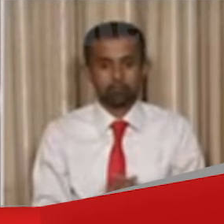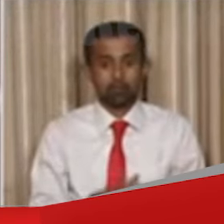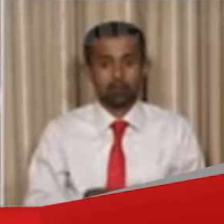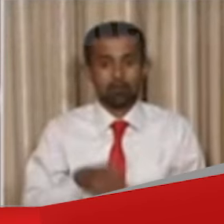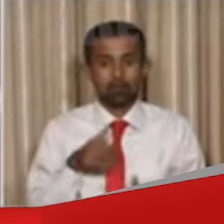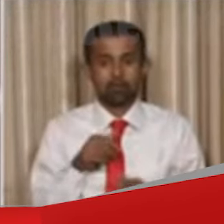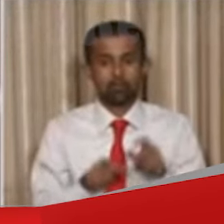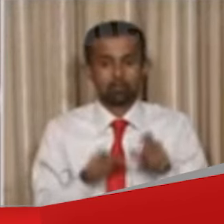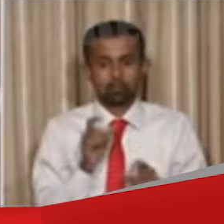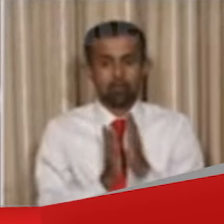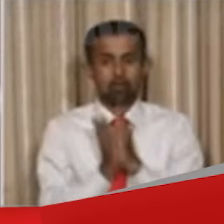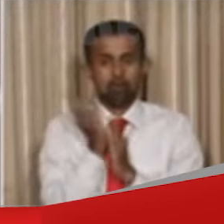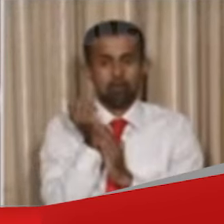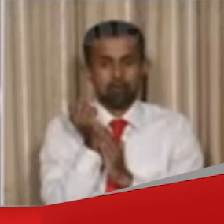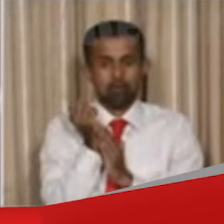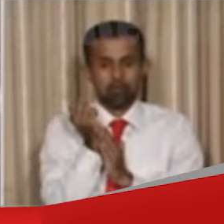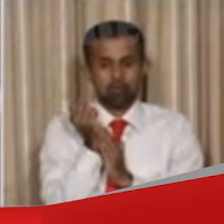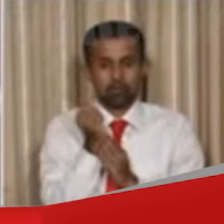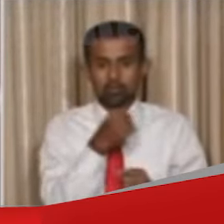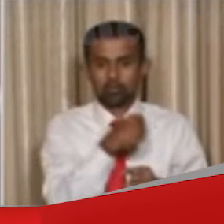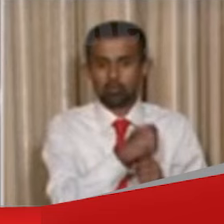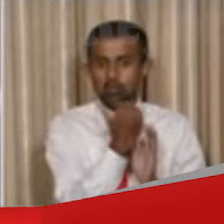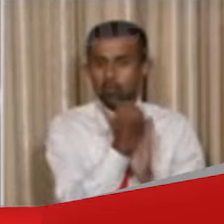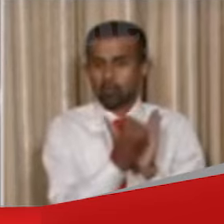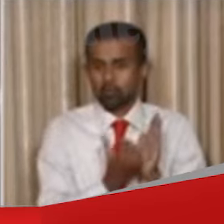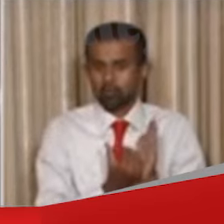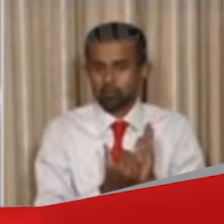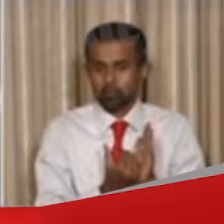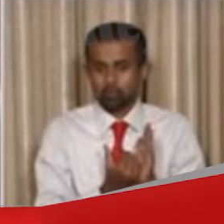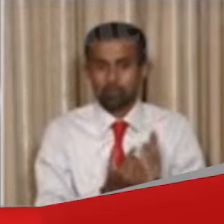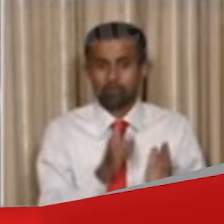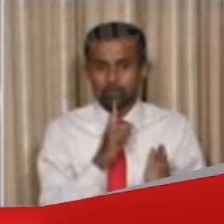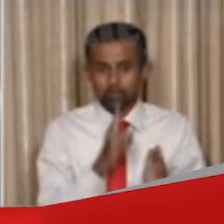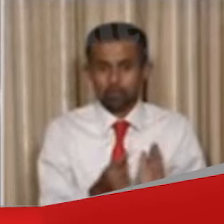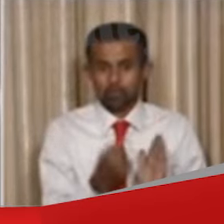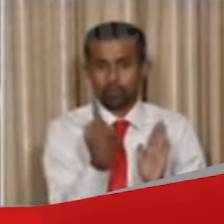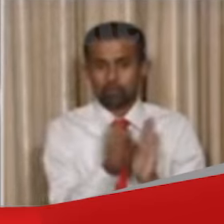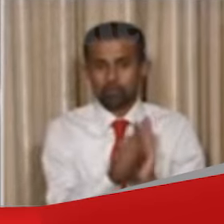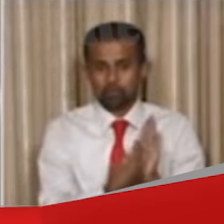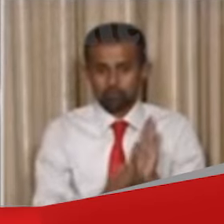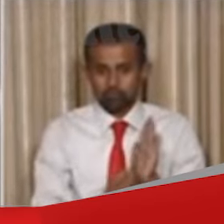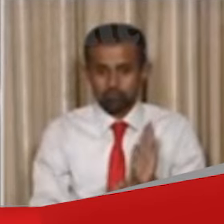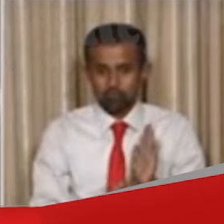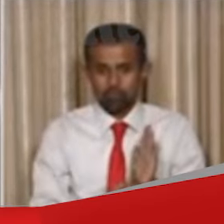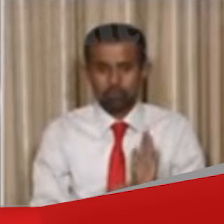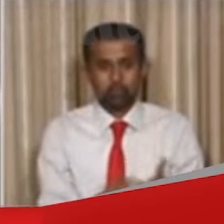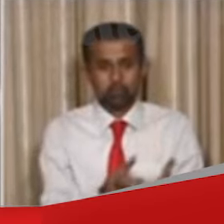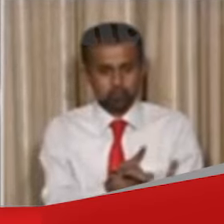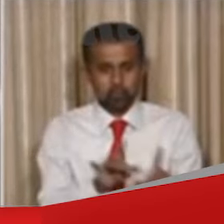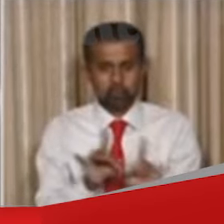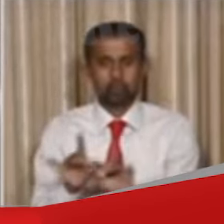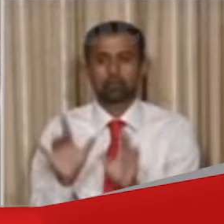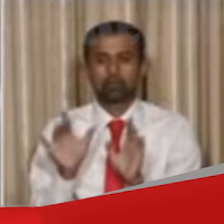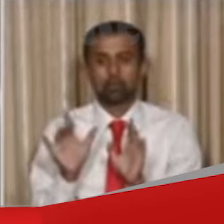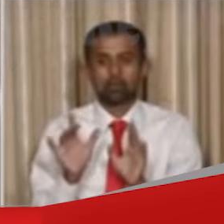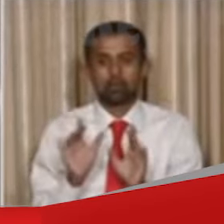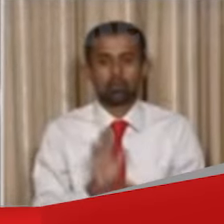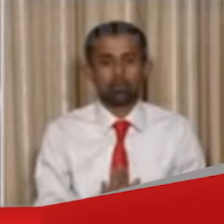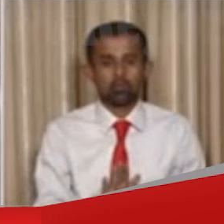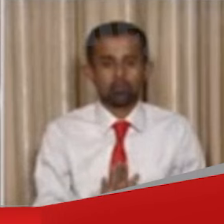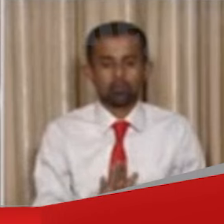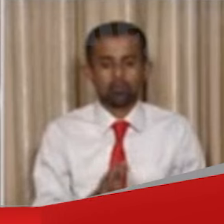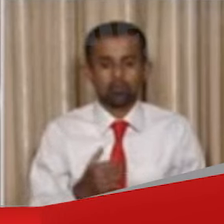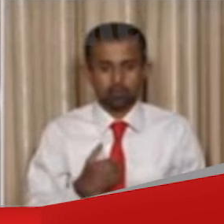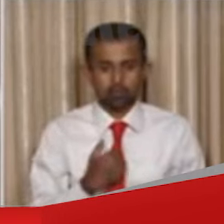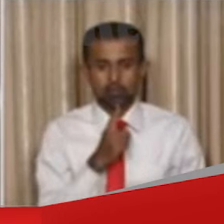මානව අයිතිවාසිකම් වලට ආණ්ඩුකම ව්‍යවස්ථාවෙන් අදහස් කරන නිර්ණායකයන්ට අනුකූලව සිදුව යුතුයි කියලා